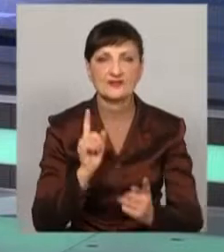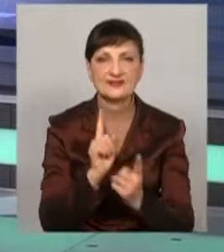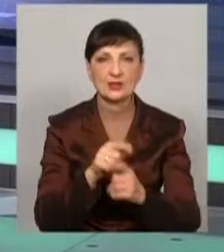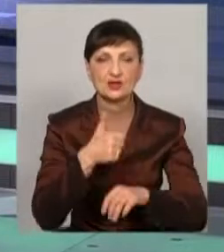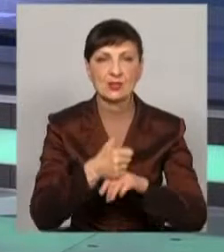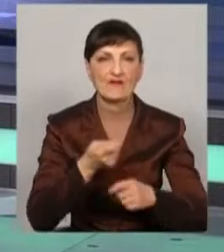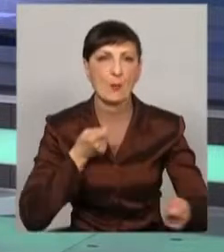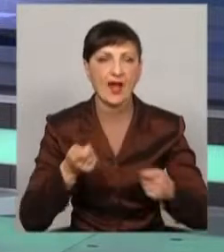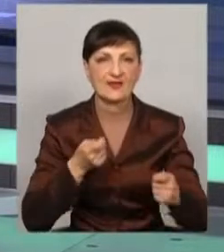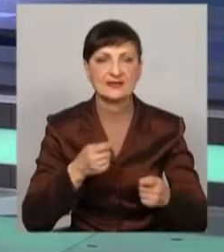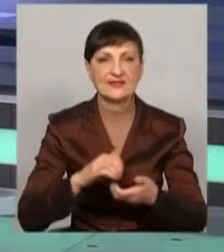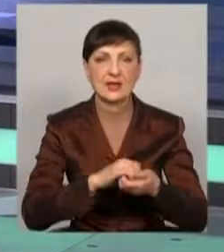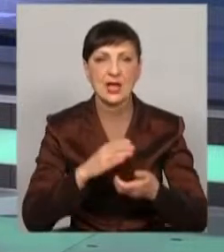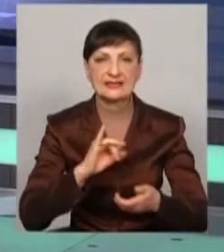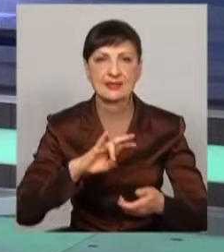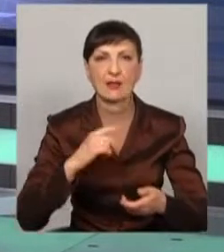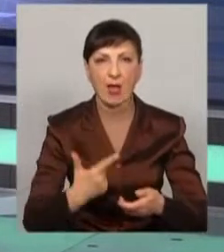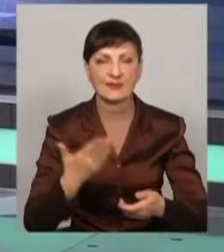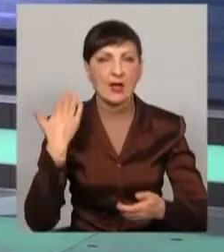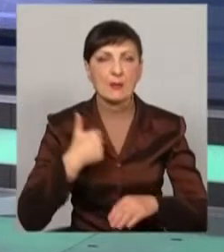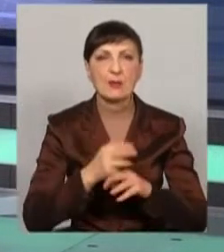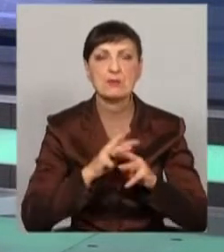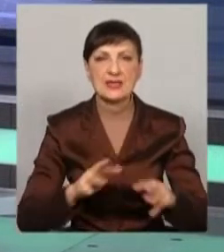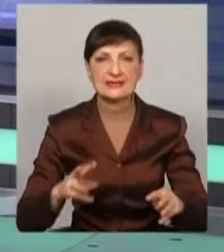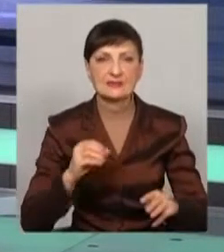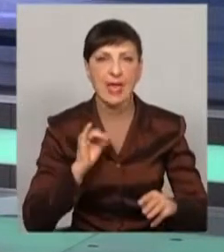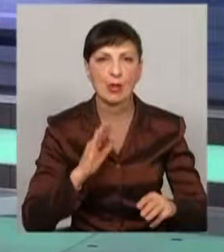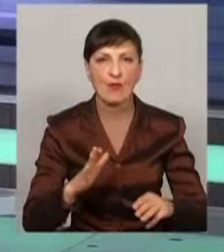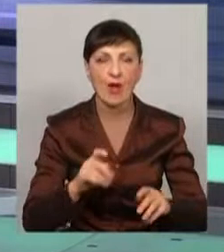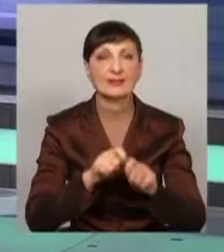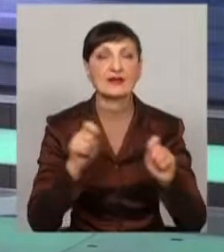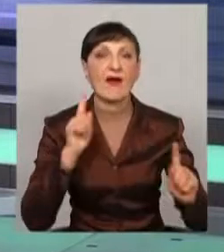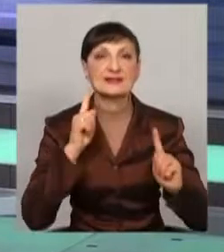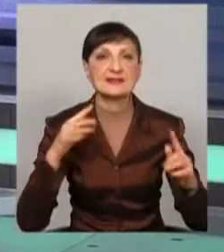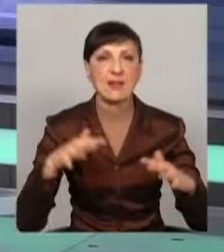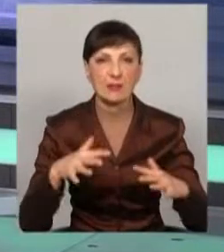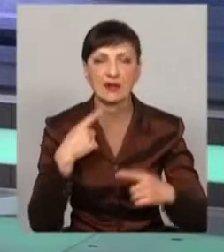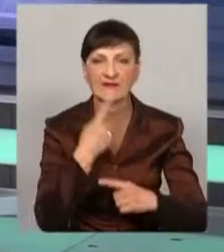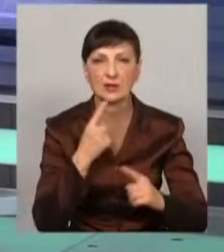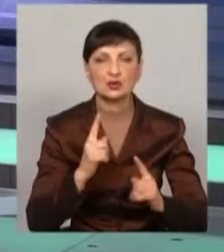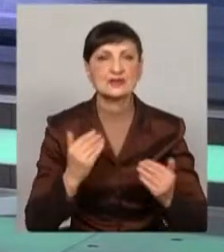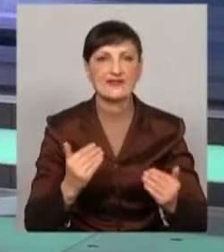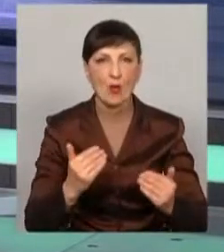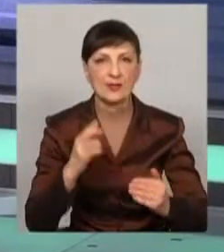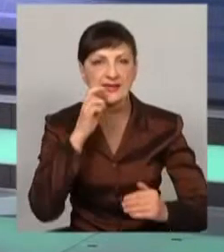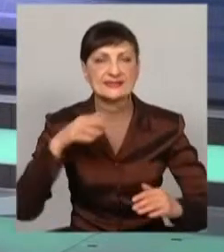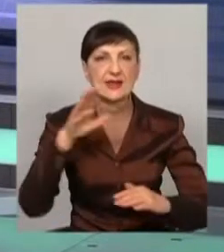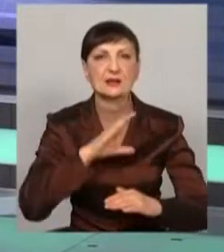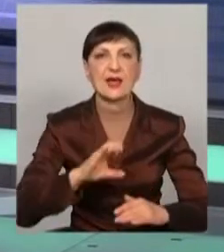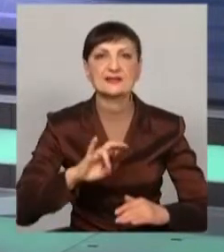глав правительств Содружества. Ранее премьер-министр Алихан Смаилов, открывая заседание, заявил, что сегодня страны